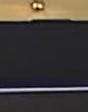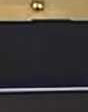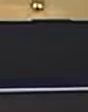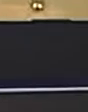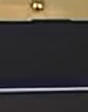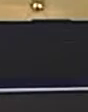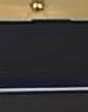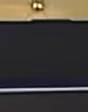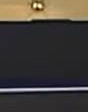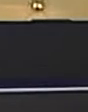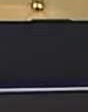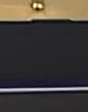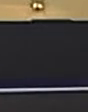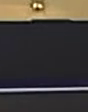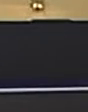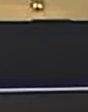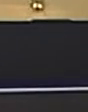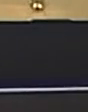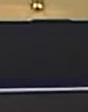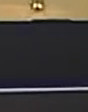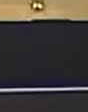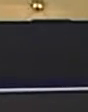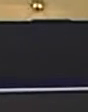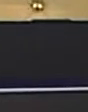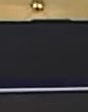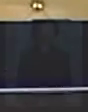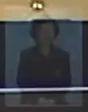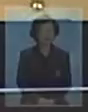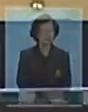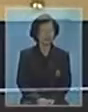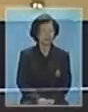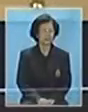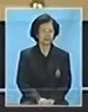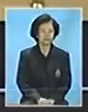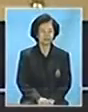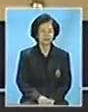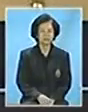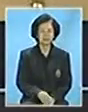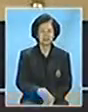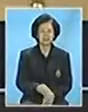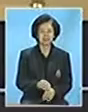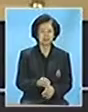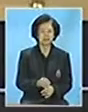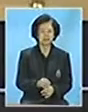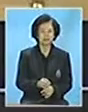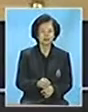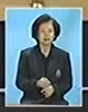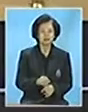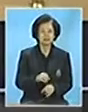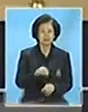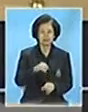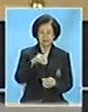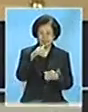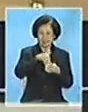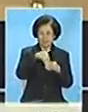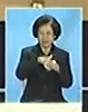ผลการออกเสียงลงคะแนนเลือกรองประธานวุฒิสภาคนที่หนึ่งแทนตำแหน่งที่ว่างมีดัง